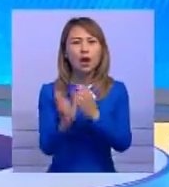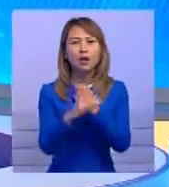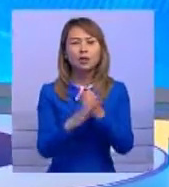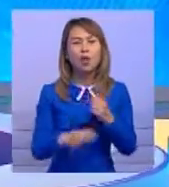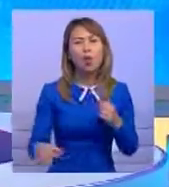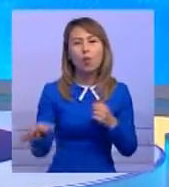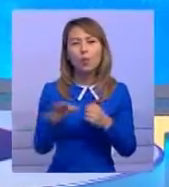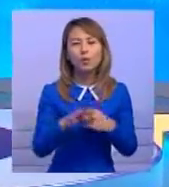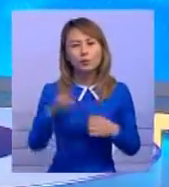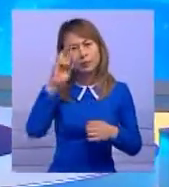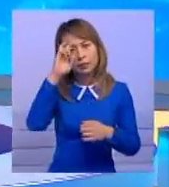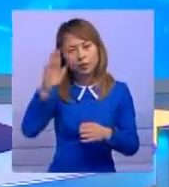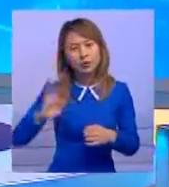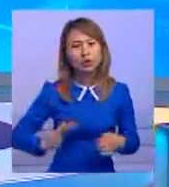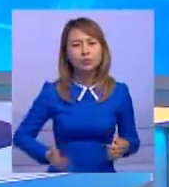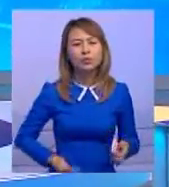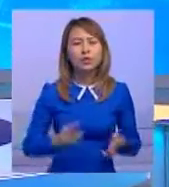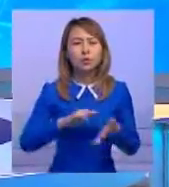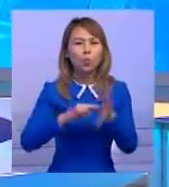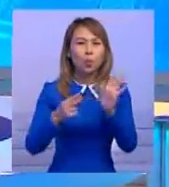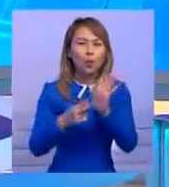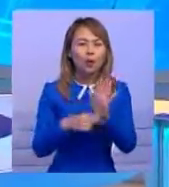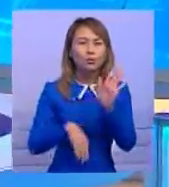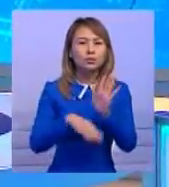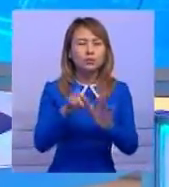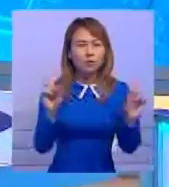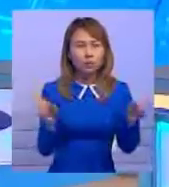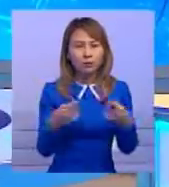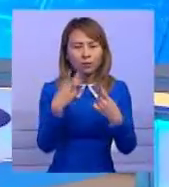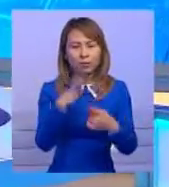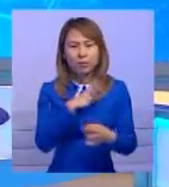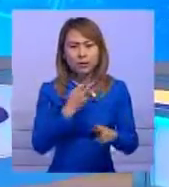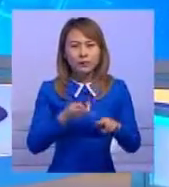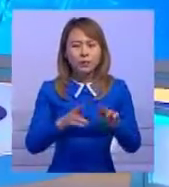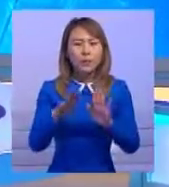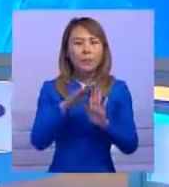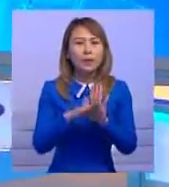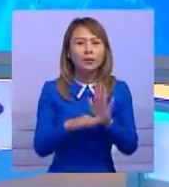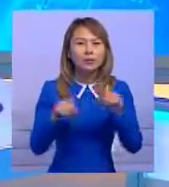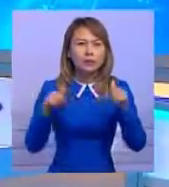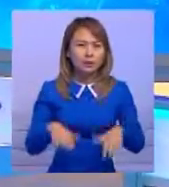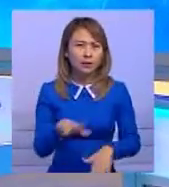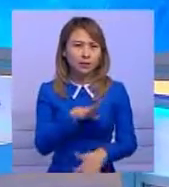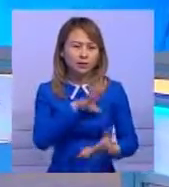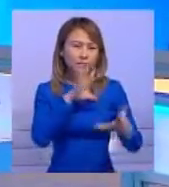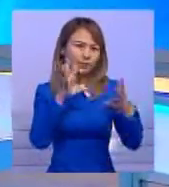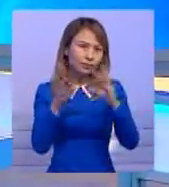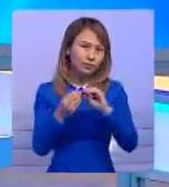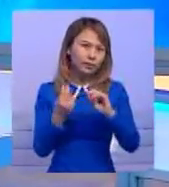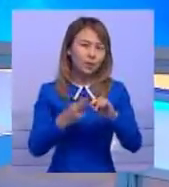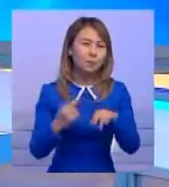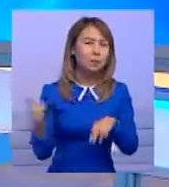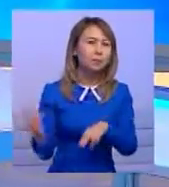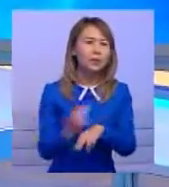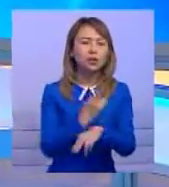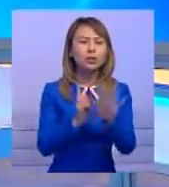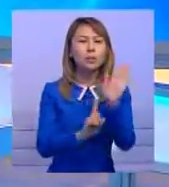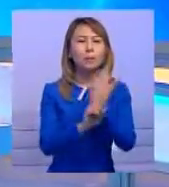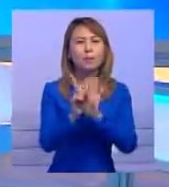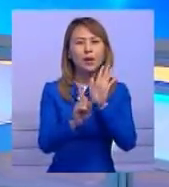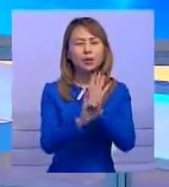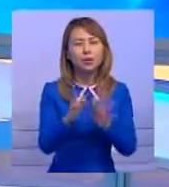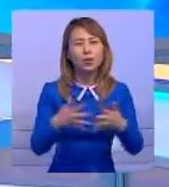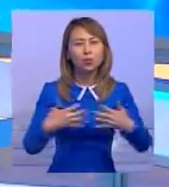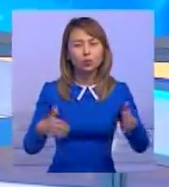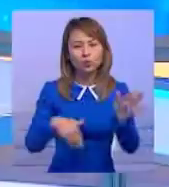облысында мемлекеттік жекеменшік әріптесік жобасын дамыту мақсатында кешенді бағдарлама қабылданды. Нәтижесінде алғашқы бастамалар жемісін